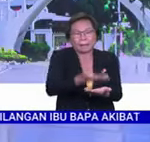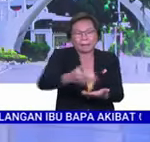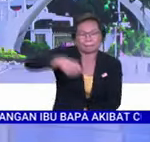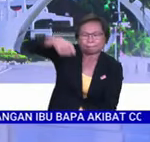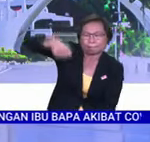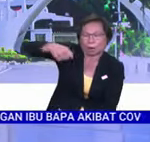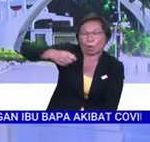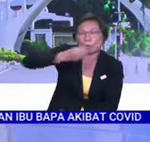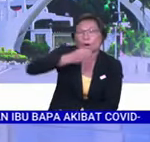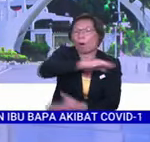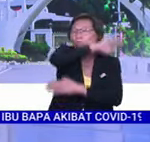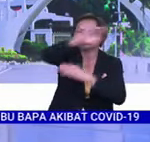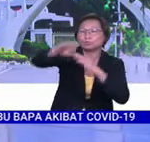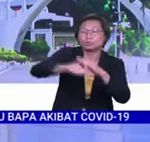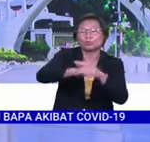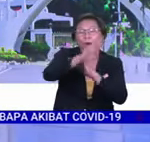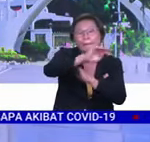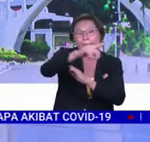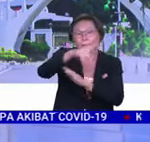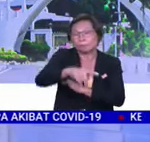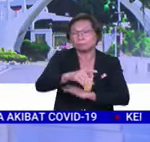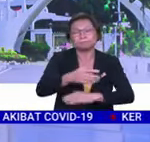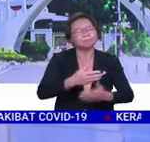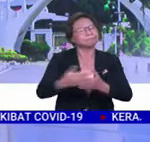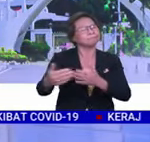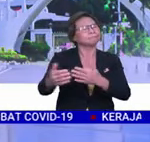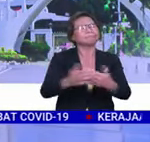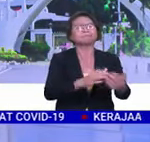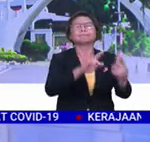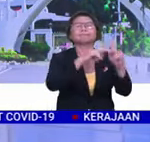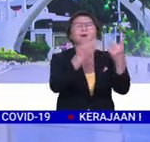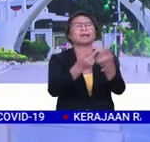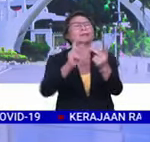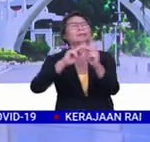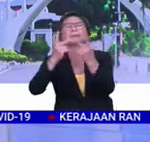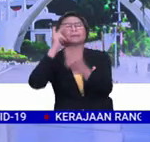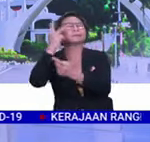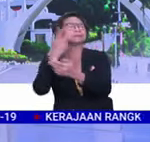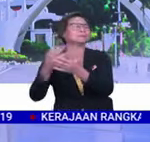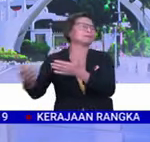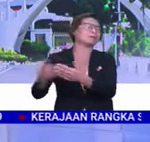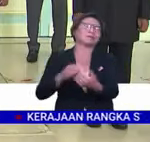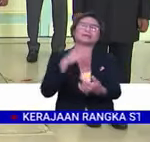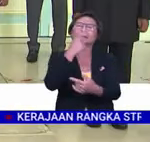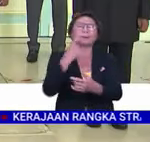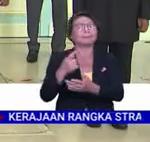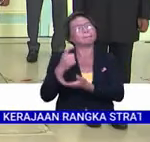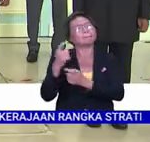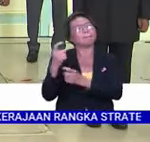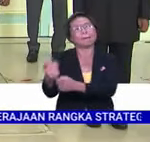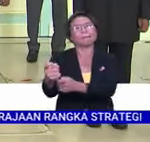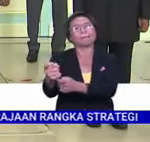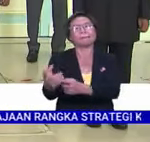makanan kepada semua ahli Parlimen tanpa mengira parti politik.